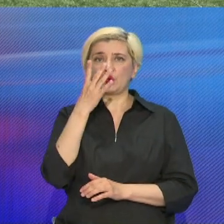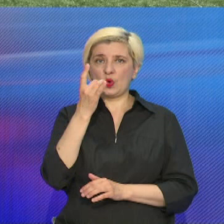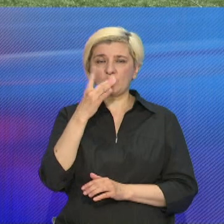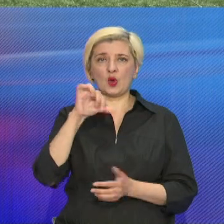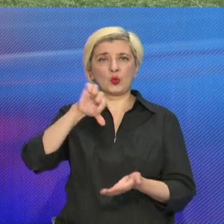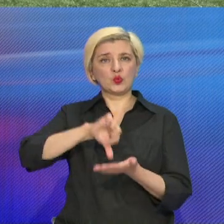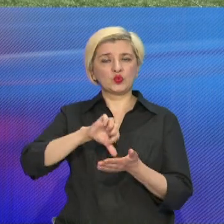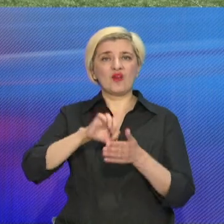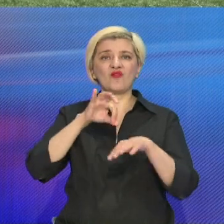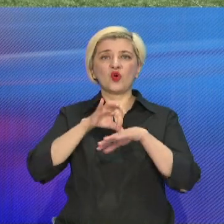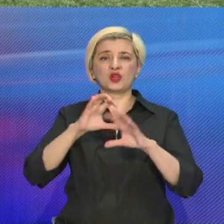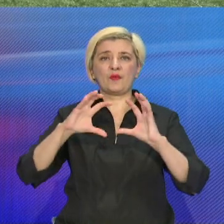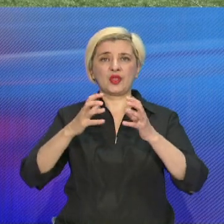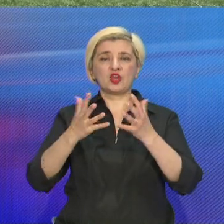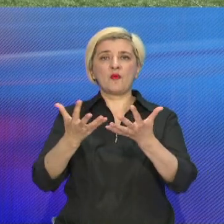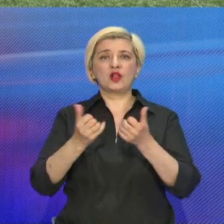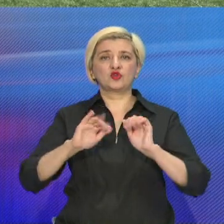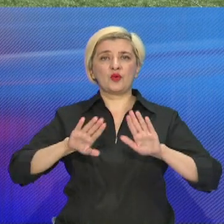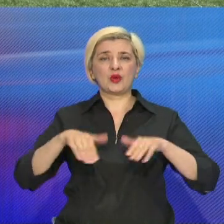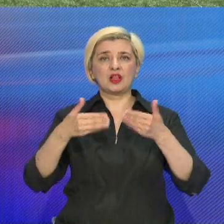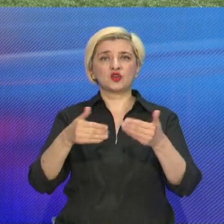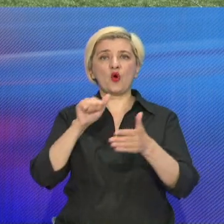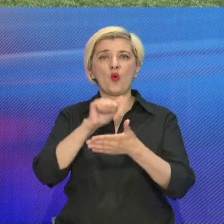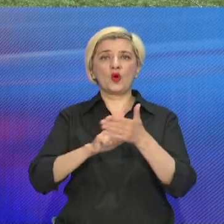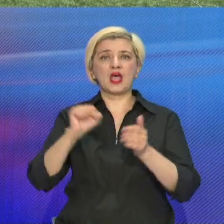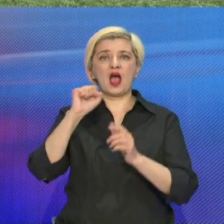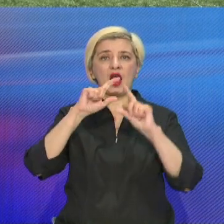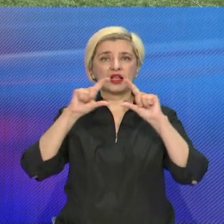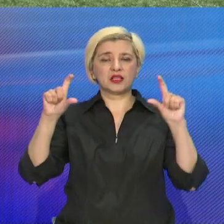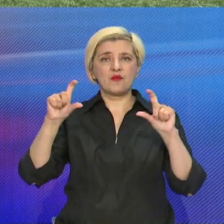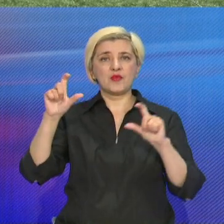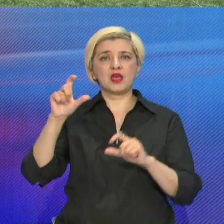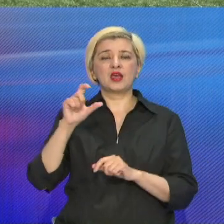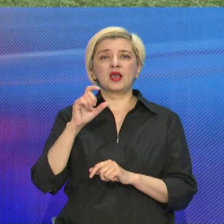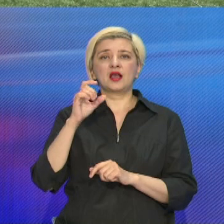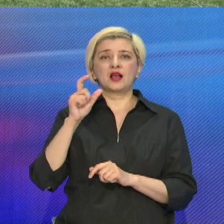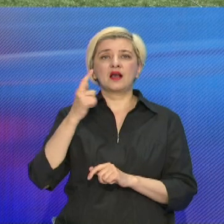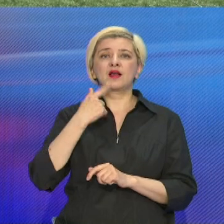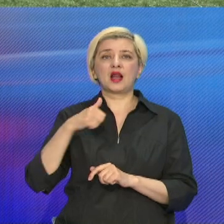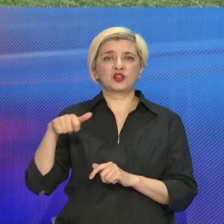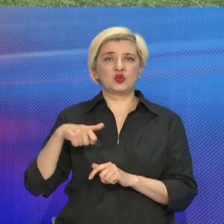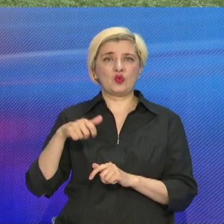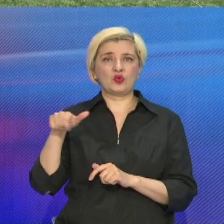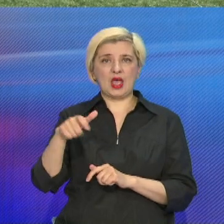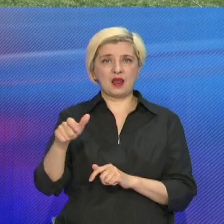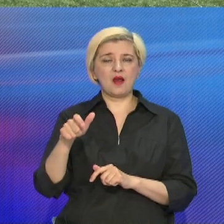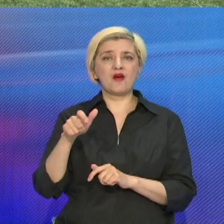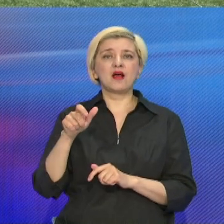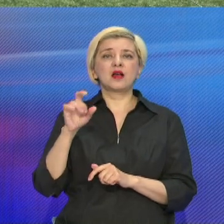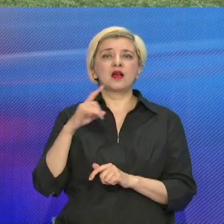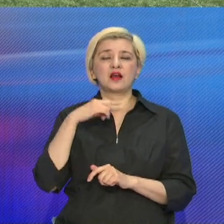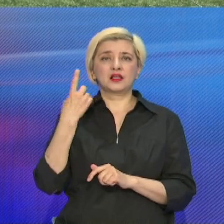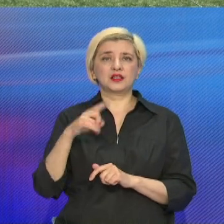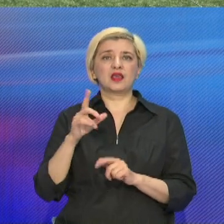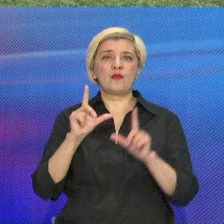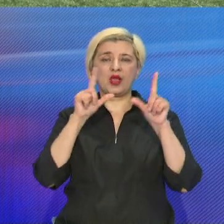в кожаном мяче, получил предложение от Академии Краснодара в России и поехал туда, в Академию, тренироваться. То есть это говорит о том, что